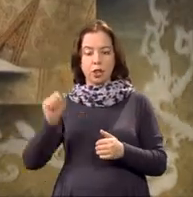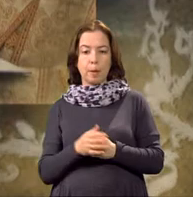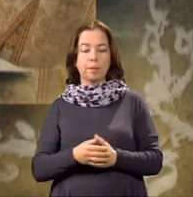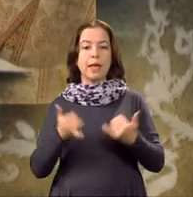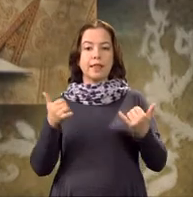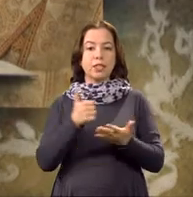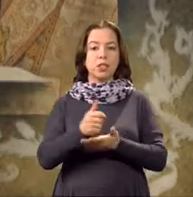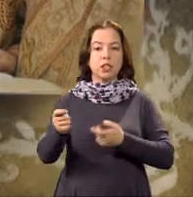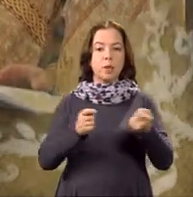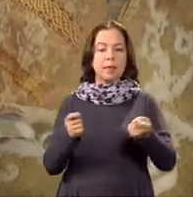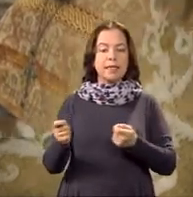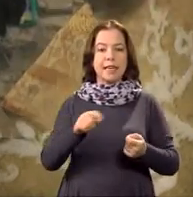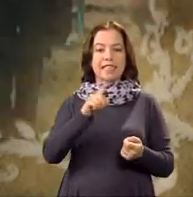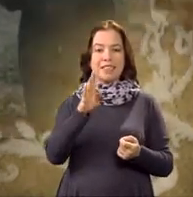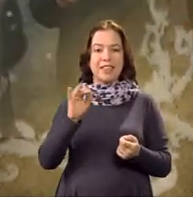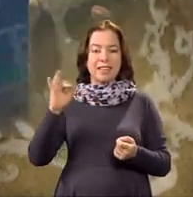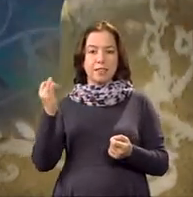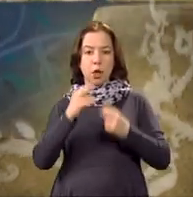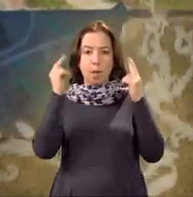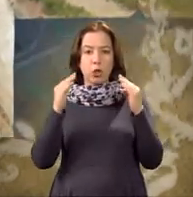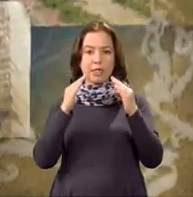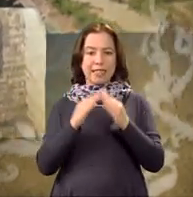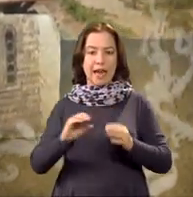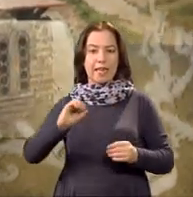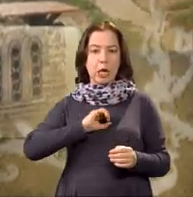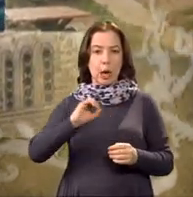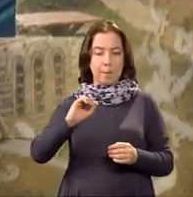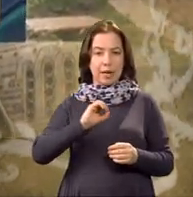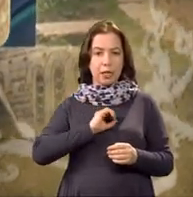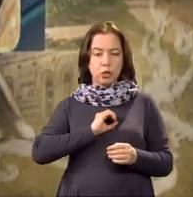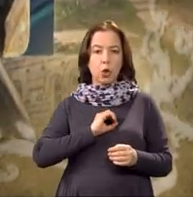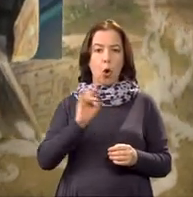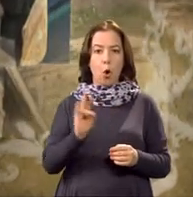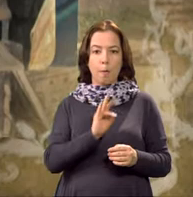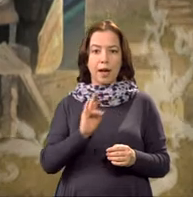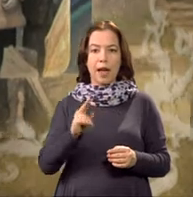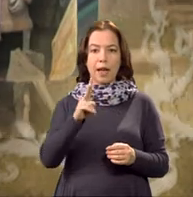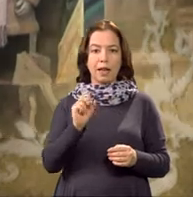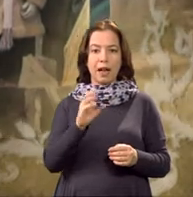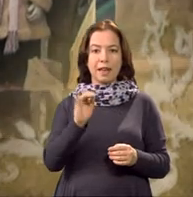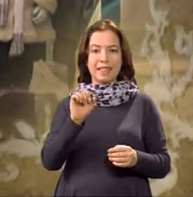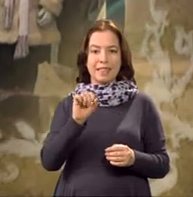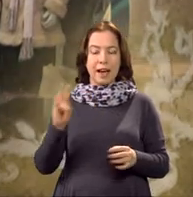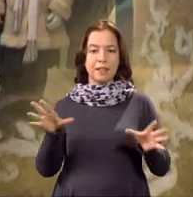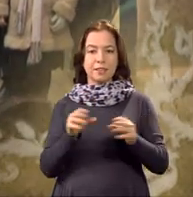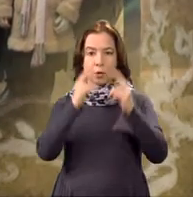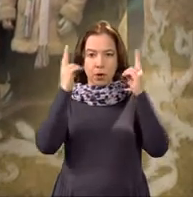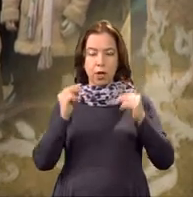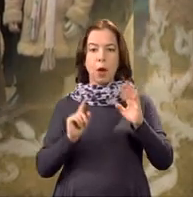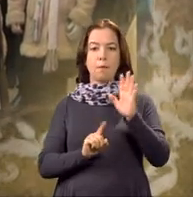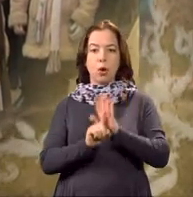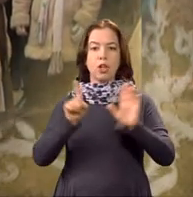намісник Звіринецького монастиря, єпископ Іванківський, вікарій Київської єпархії Касіан з братією, поклав